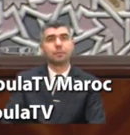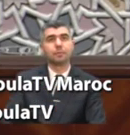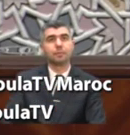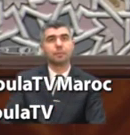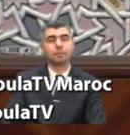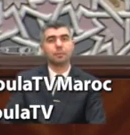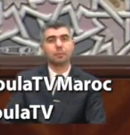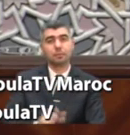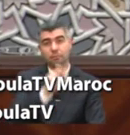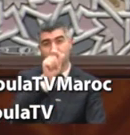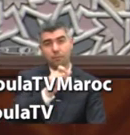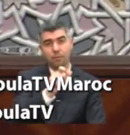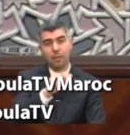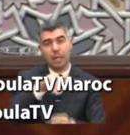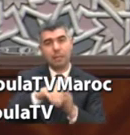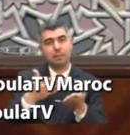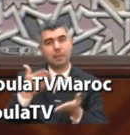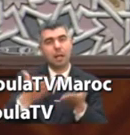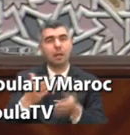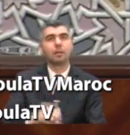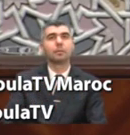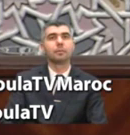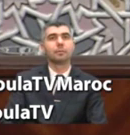تفضلوا سيد نائب من فريق الاستقلالي.